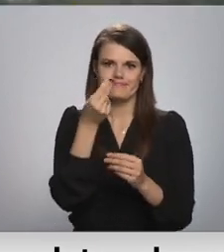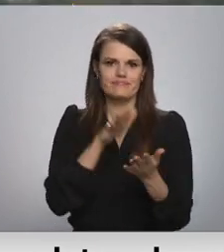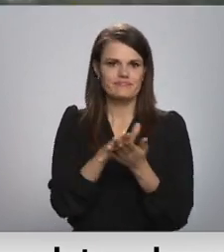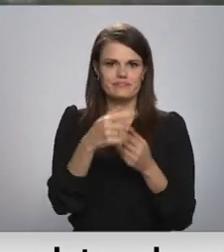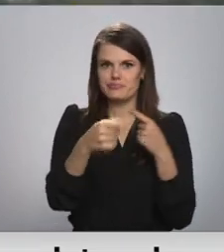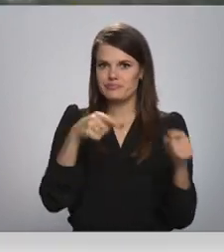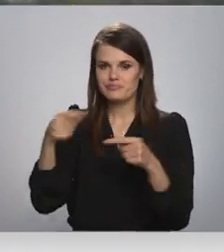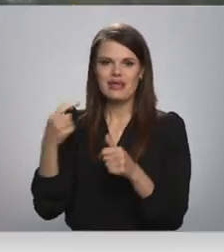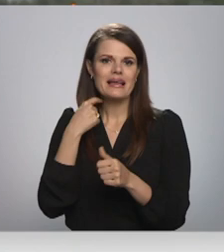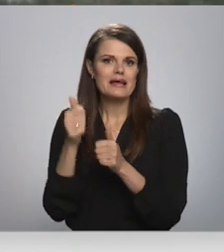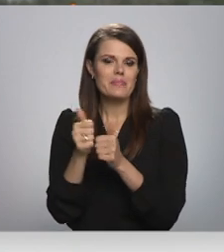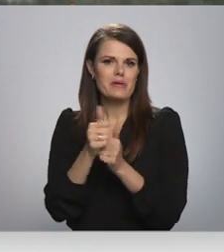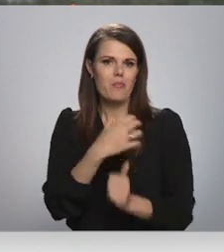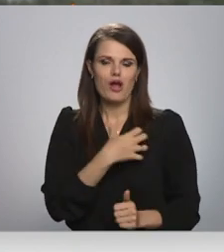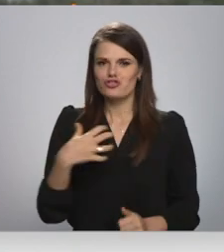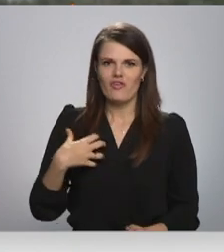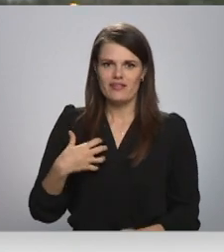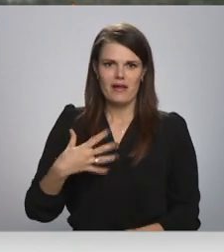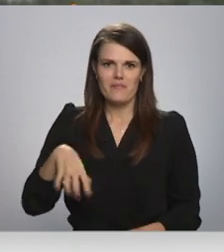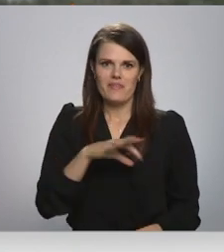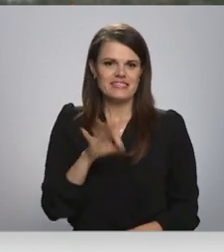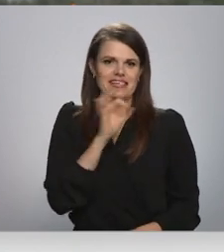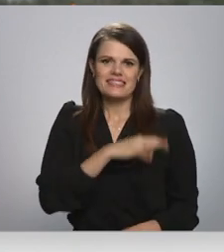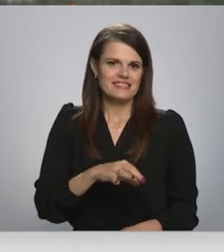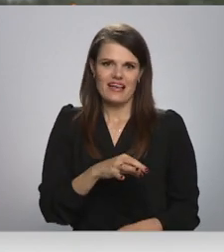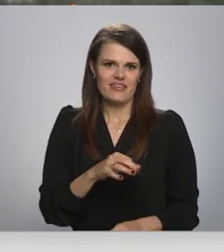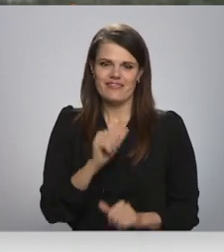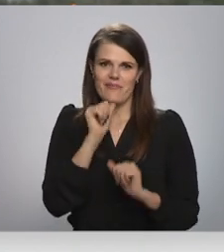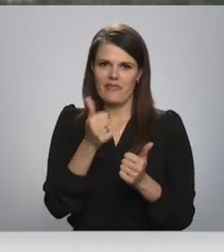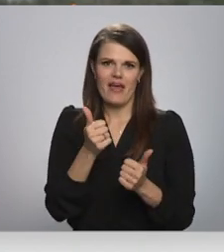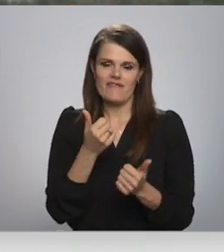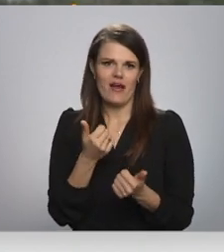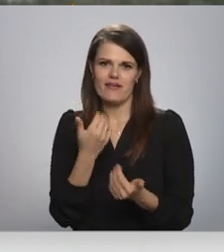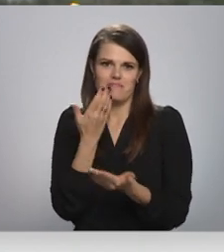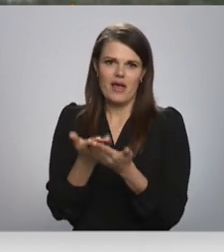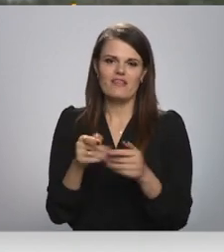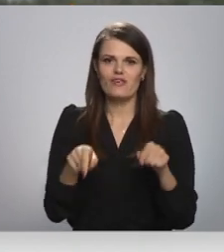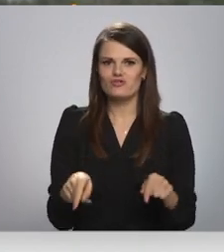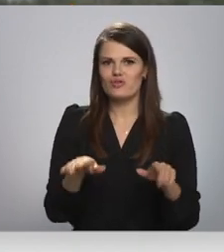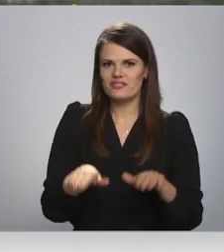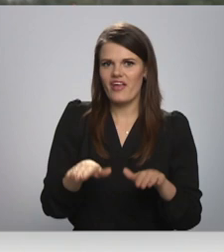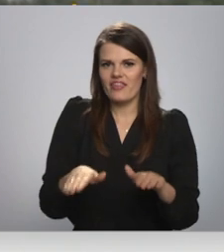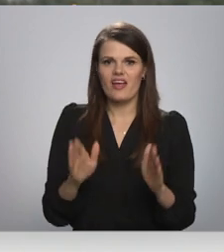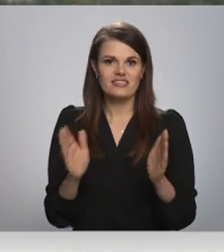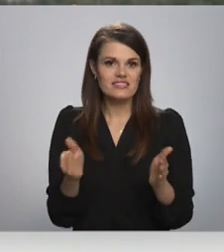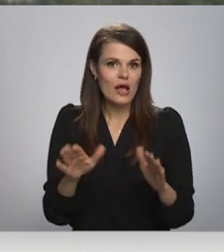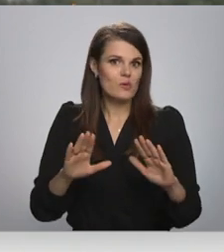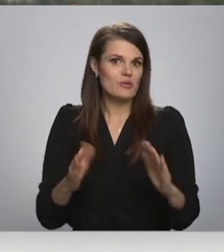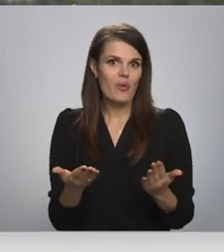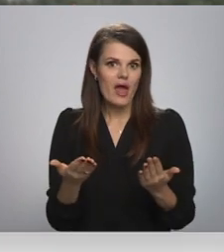Pierīgas pašvaldībām mēs diez vai tik izdevīgi varētu ietirgot šos te vietējos ceļus.